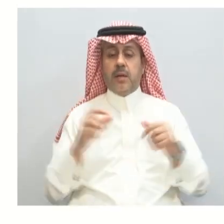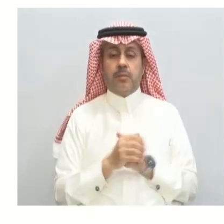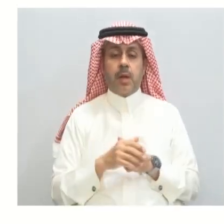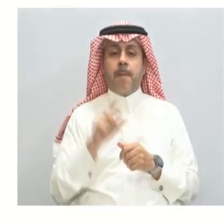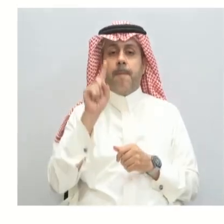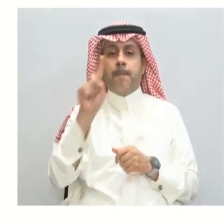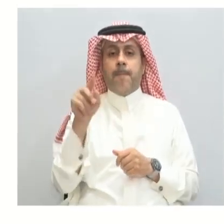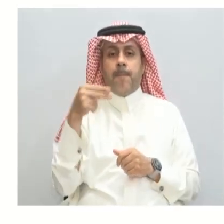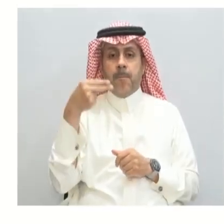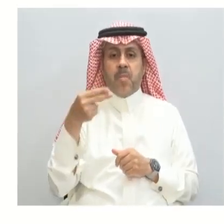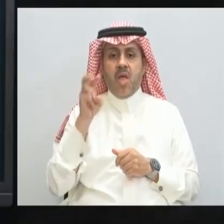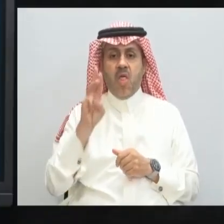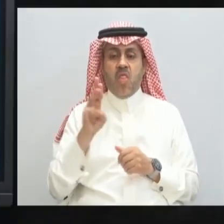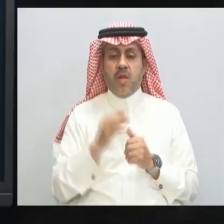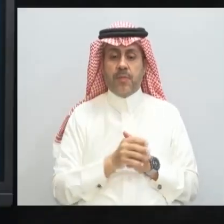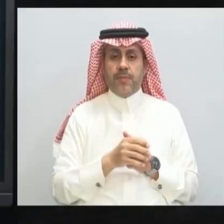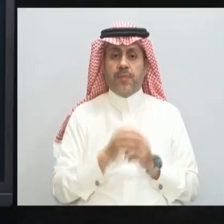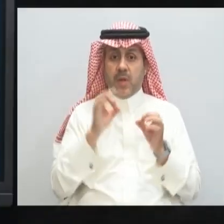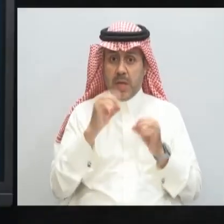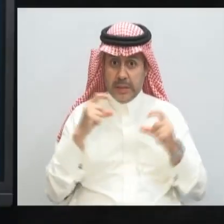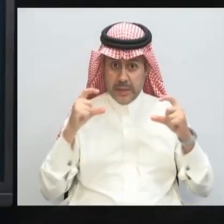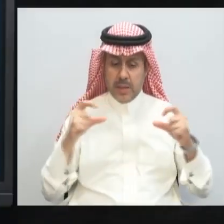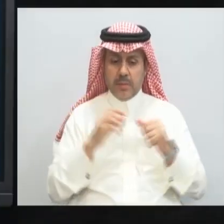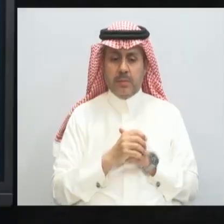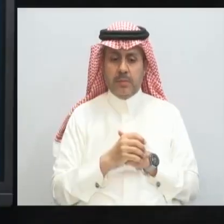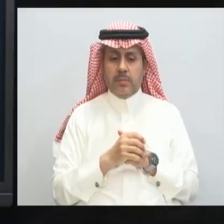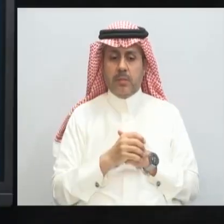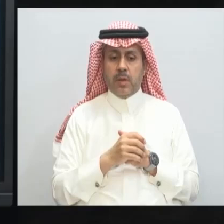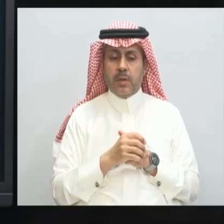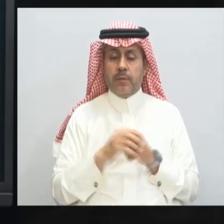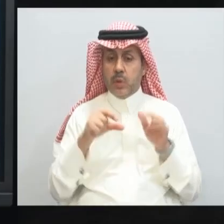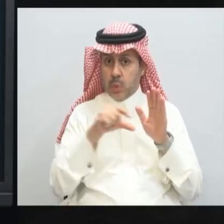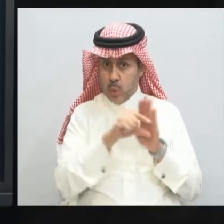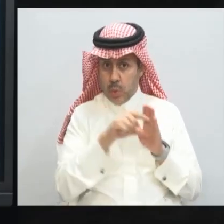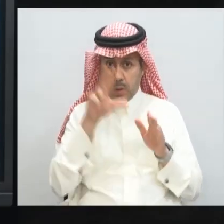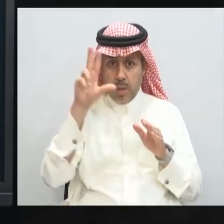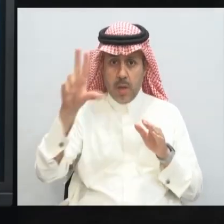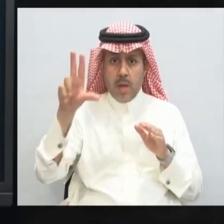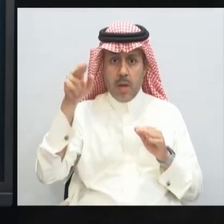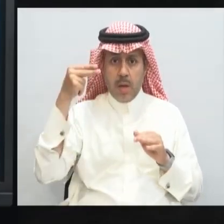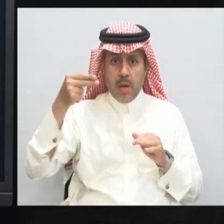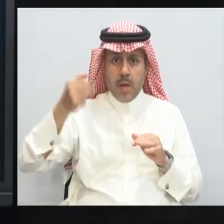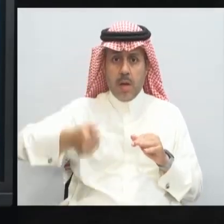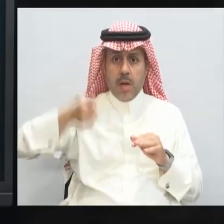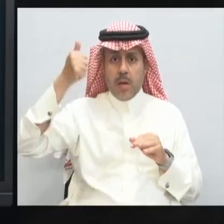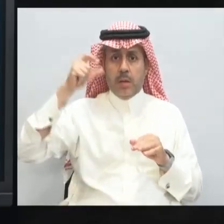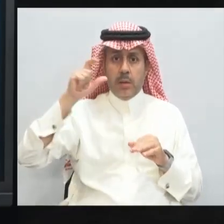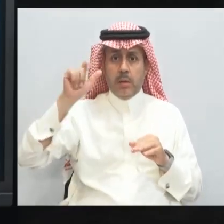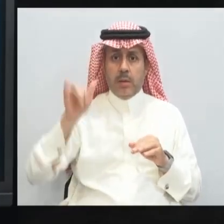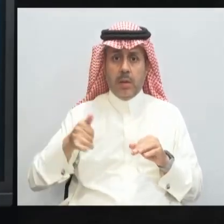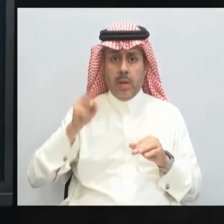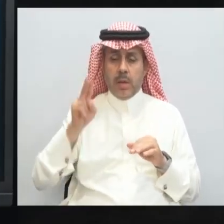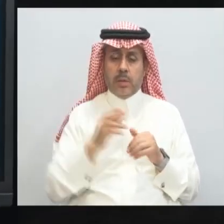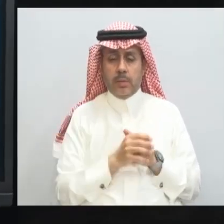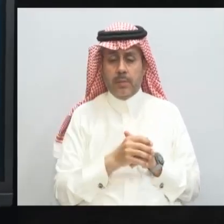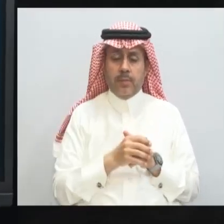على البعث هناك ايه تدل على البعث من سوره العاديات ما هي هذه الايه